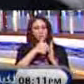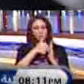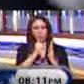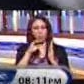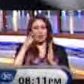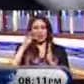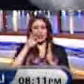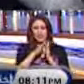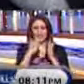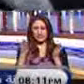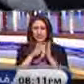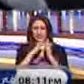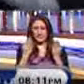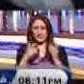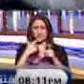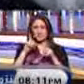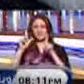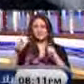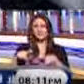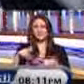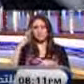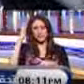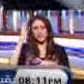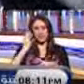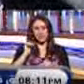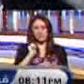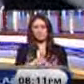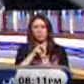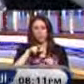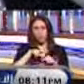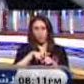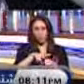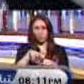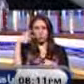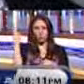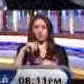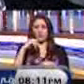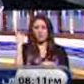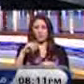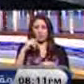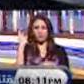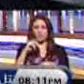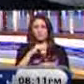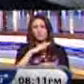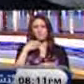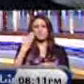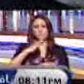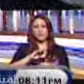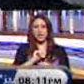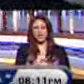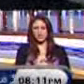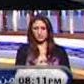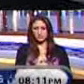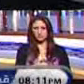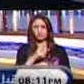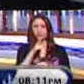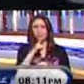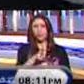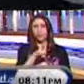الكتب، راحوا قابضين عليه في بنغازي، ومن ساعتها هما بيعذبوا فيه وبيضربوا فيه عشان ياخدوا منه اي اعتراف. طب يعترف على